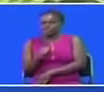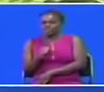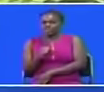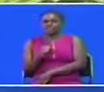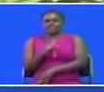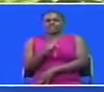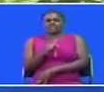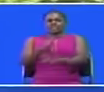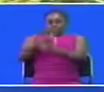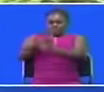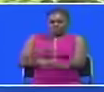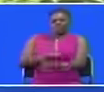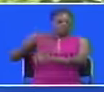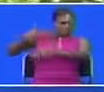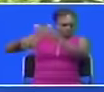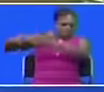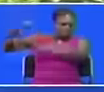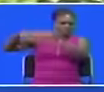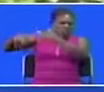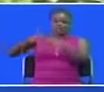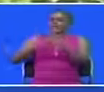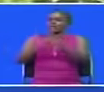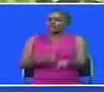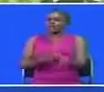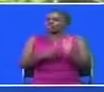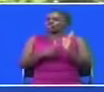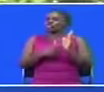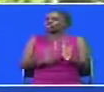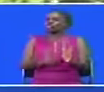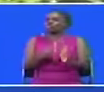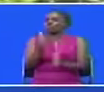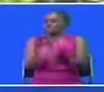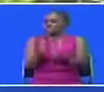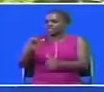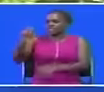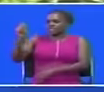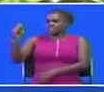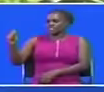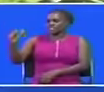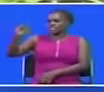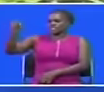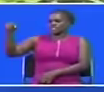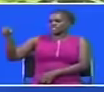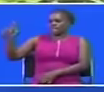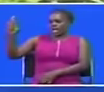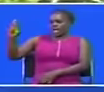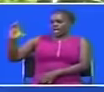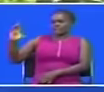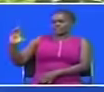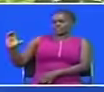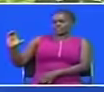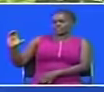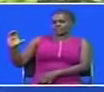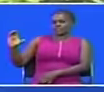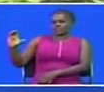hii dhuluma ya kihistoria imeandikwa katika ripoti ya tume inaitwa Truth, Justice and